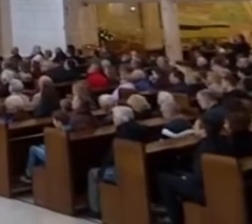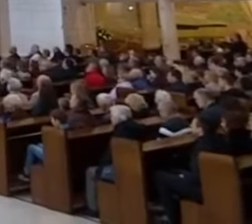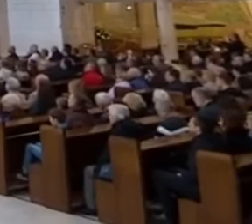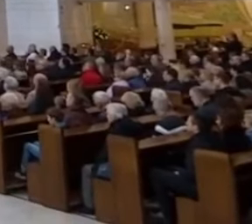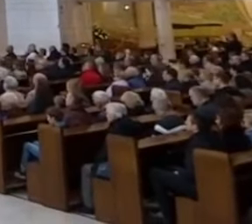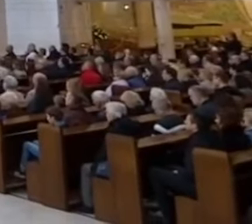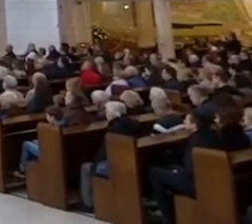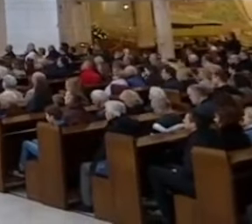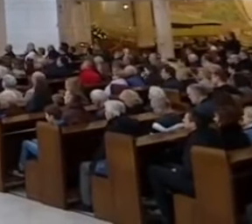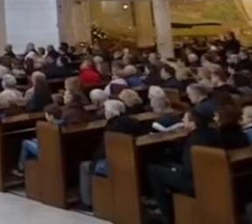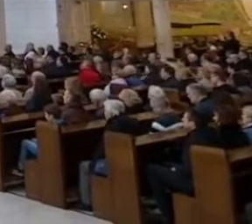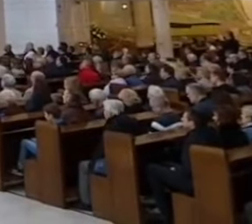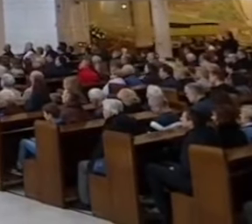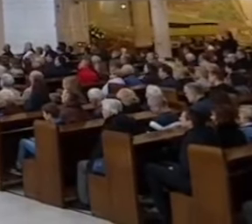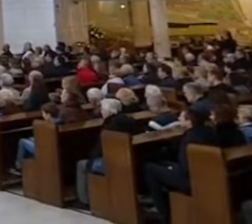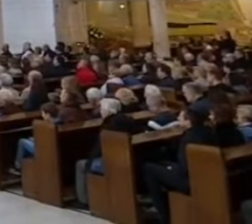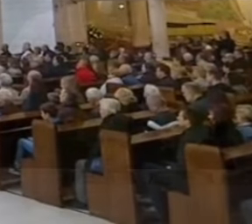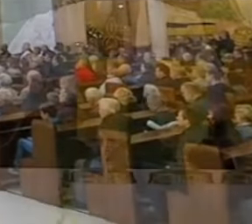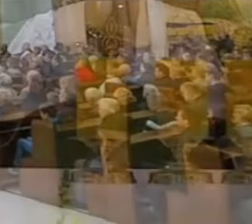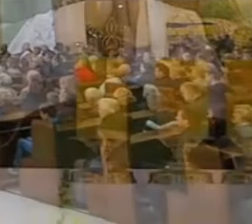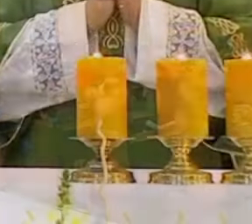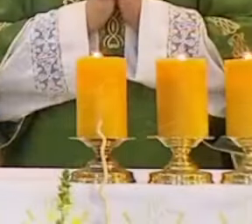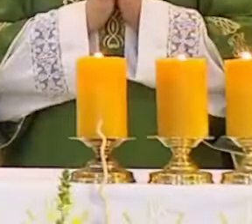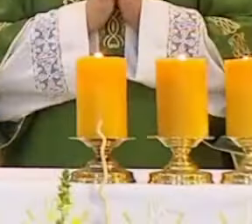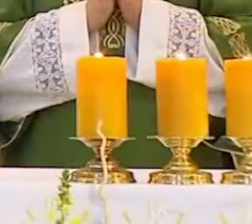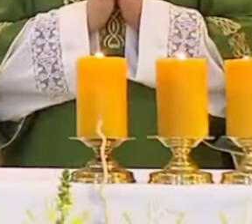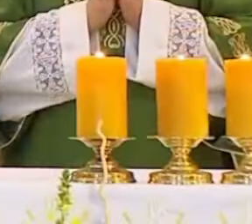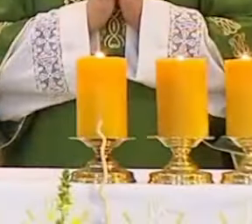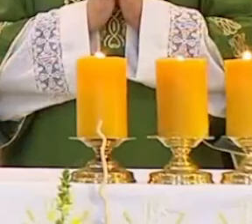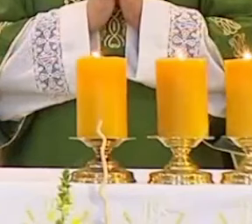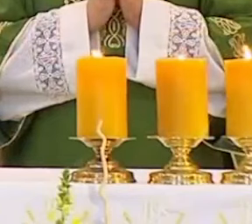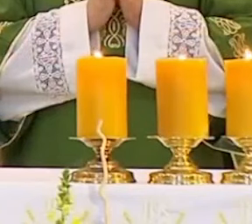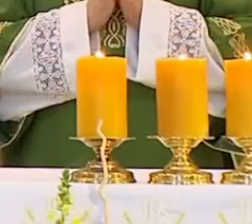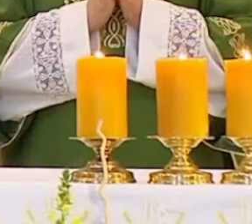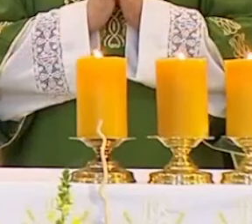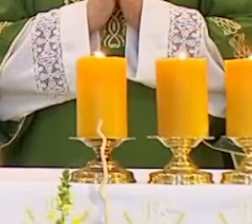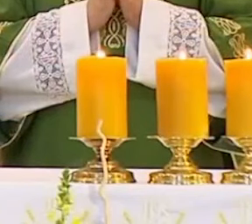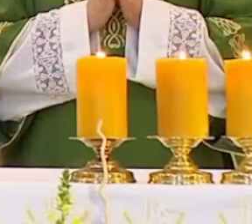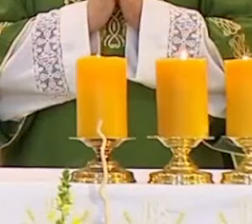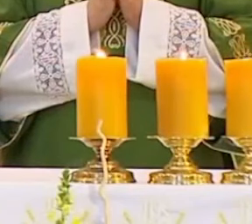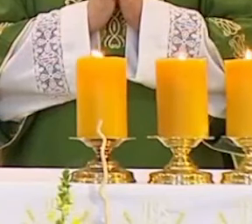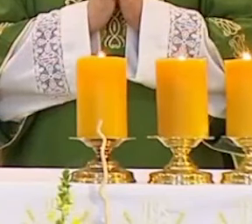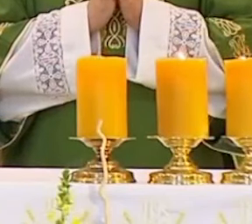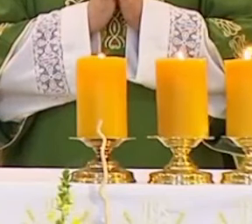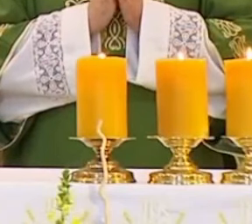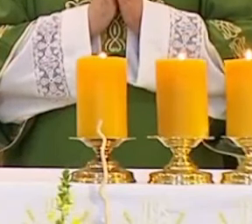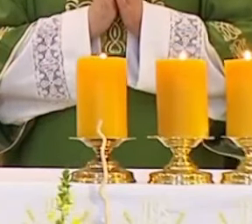jest tam gdzie miłość jest